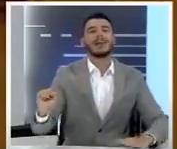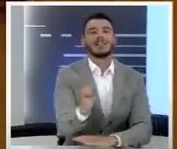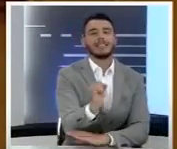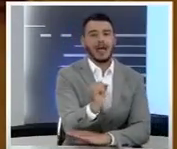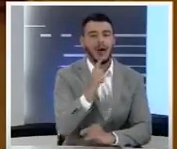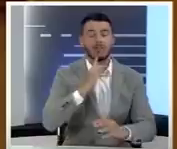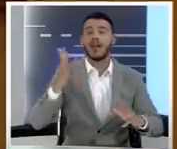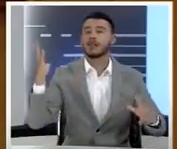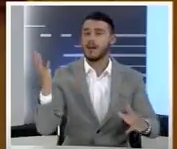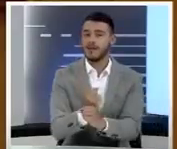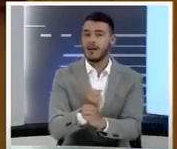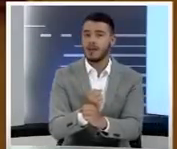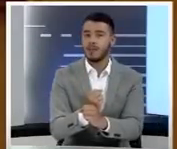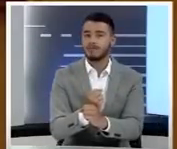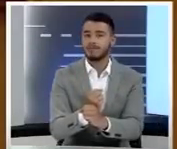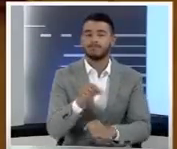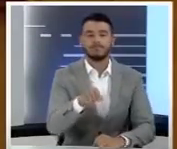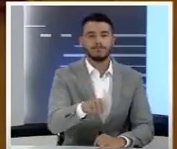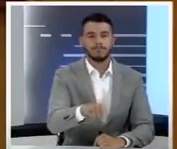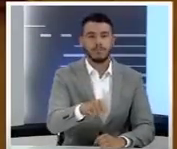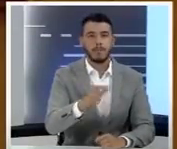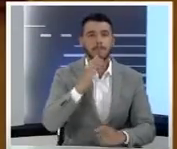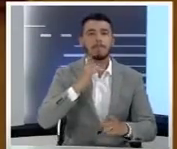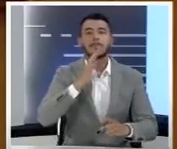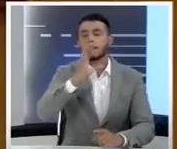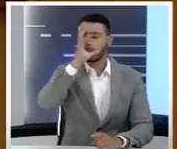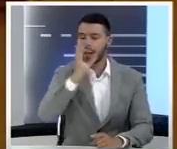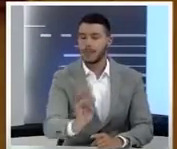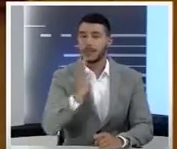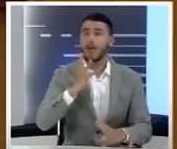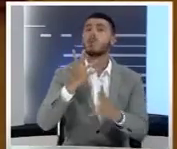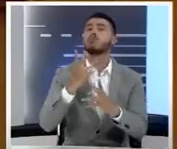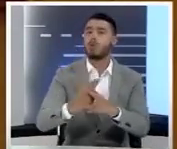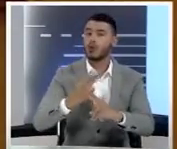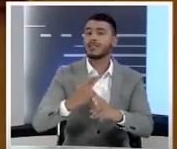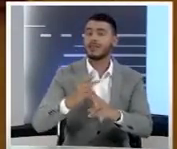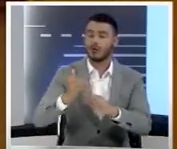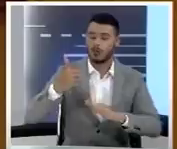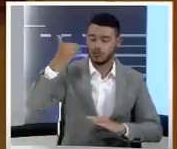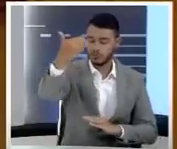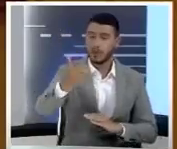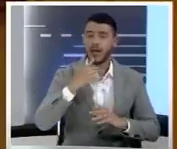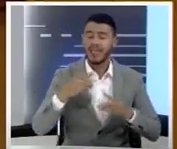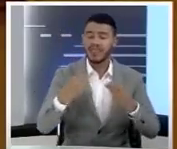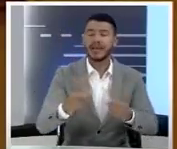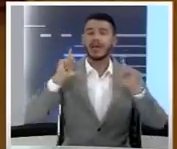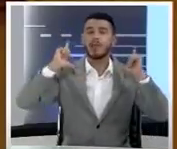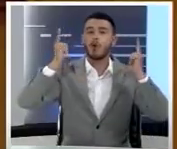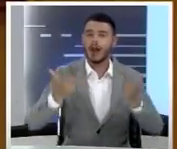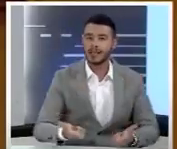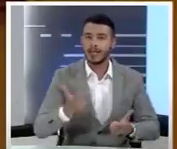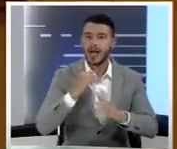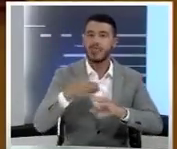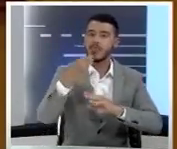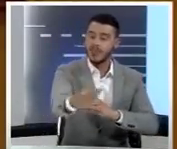αναδειχθεί σε βασικό πόλο της πολιτικής μας ζωής από εδώ και πέρα, εγγυητής της δημοκρατίας, εγγυητής του αγώνα για τις